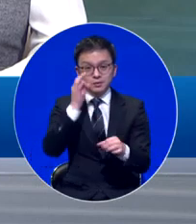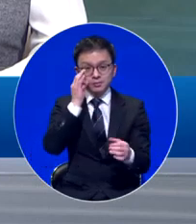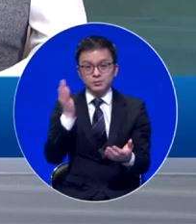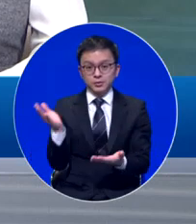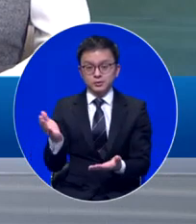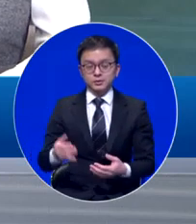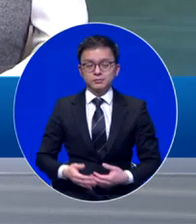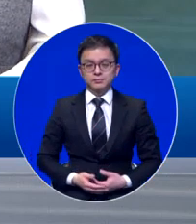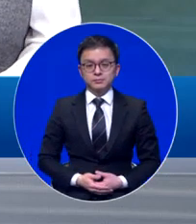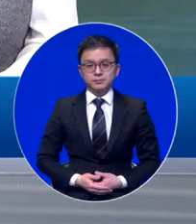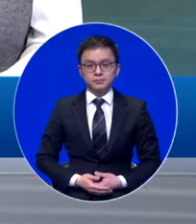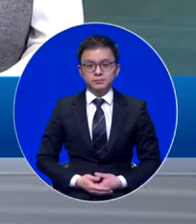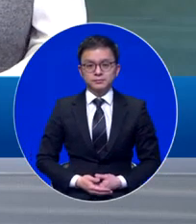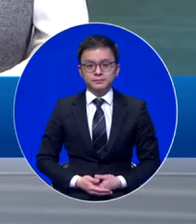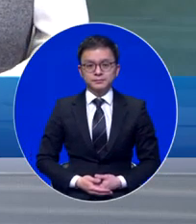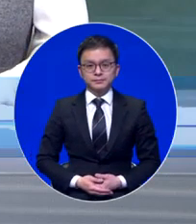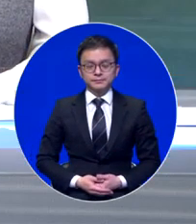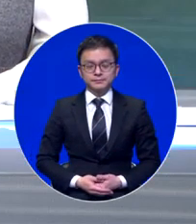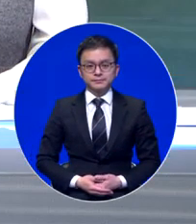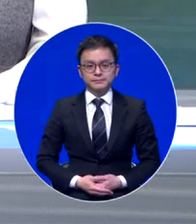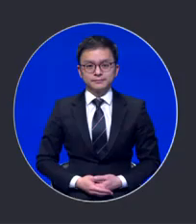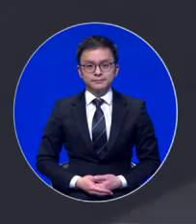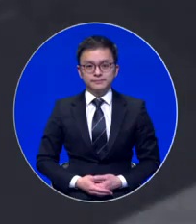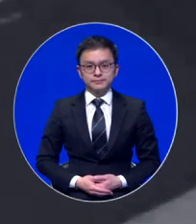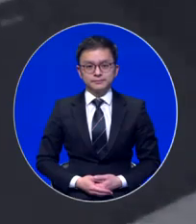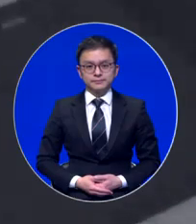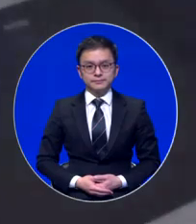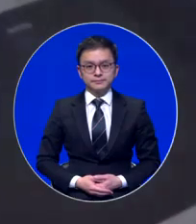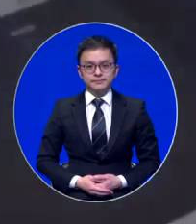주요 내용 정리해봤습니다.